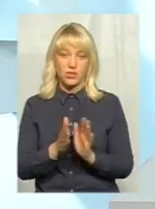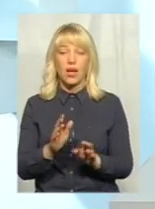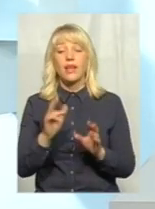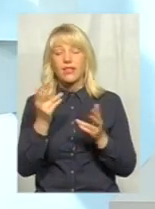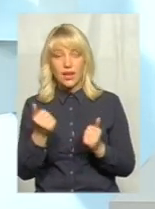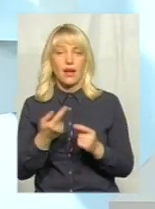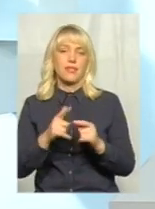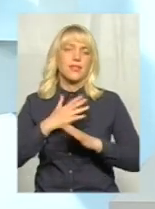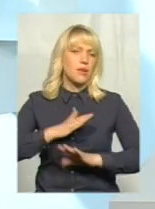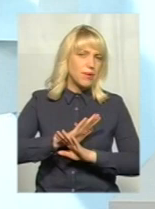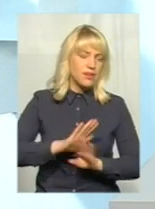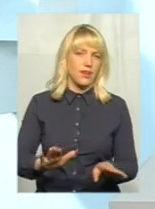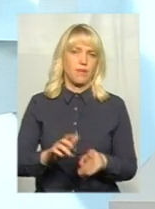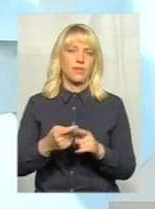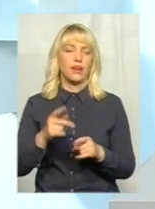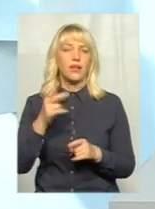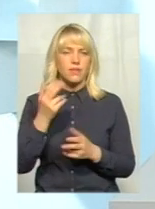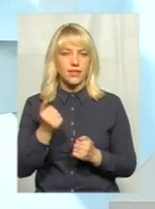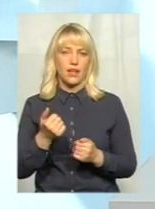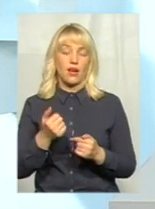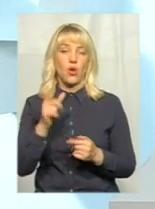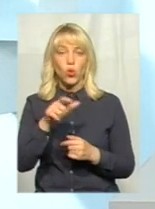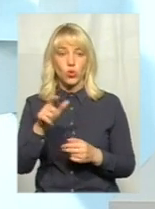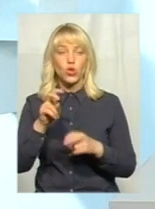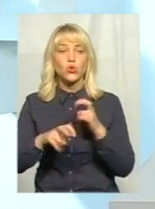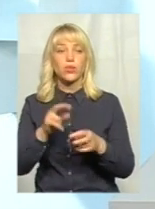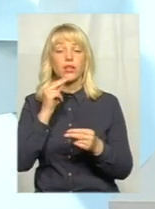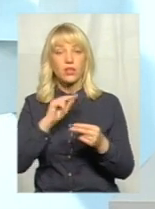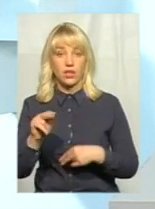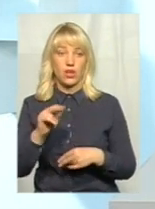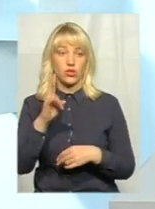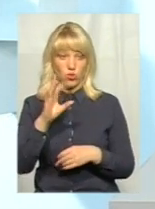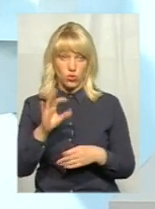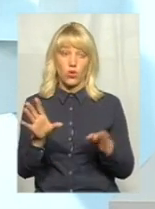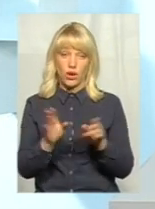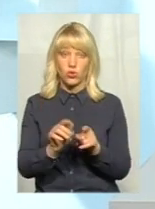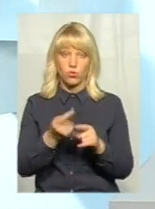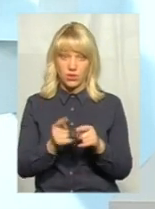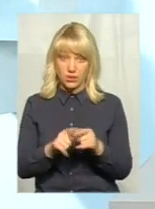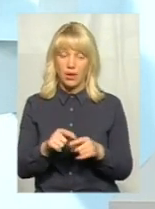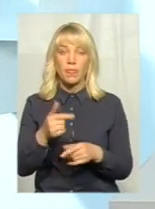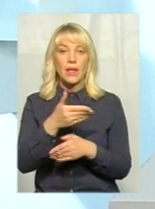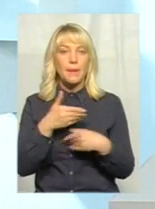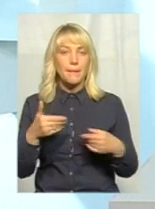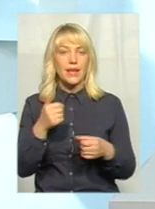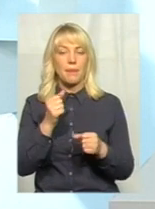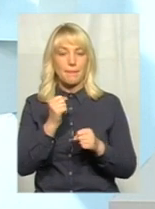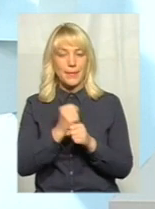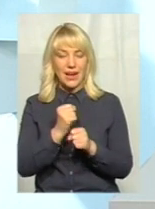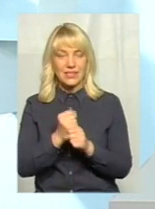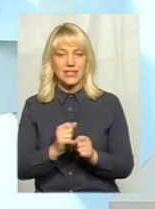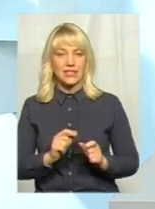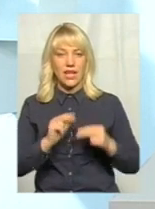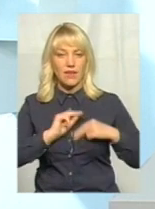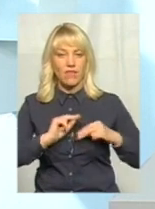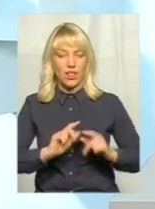людина шукає де краще. Але разом з тим ми працюємо, дивіться, от за минулий рік ми працевлаштували більше